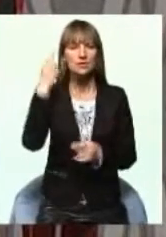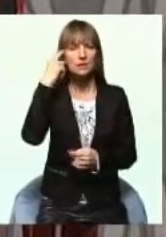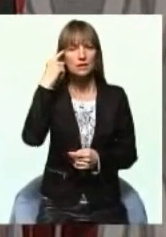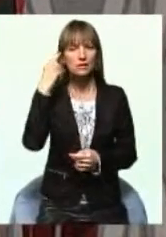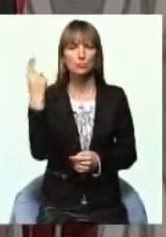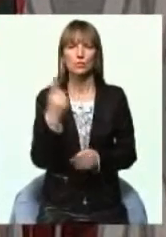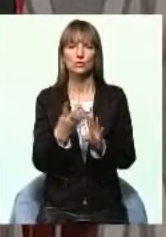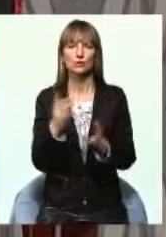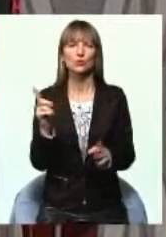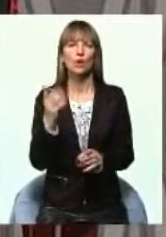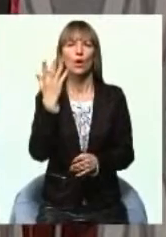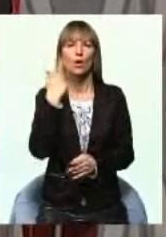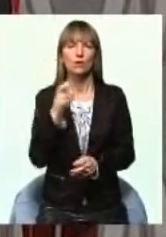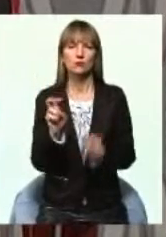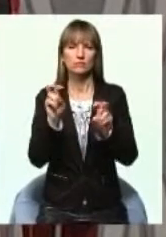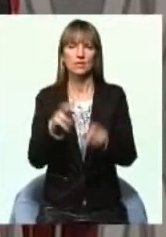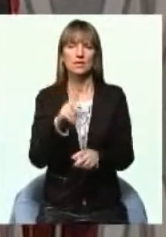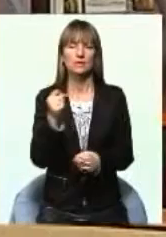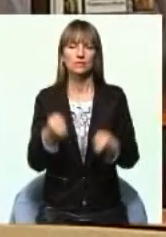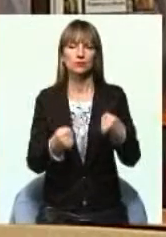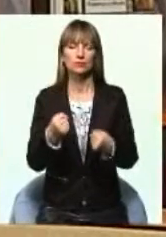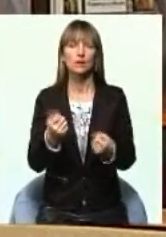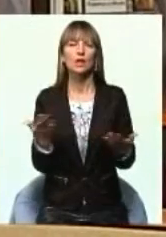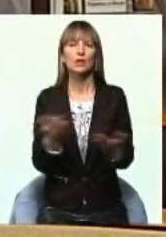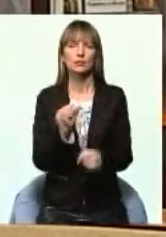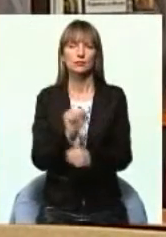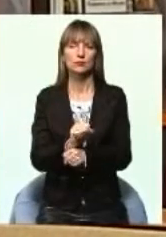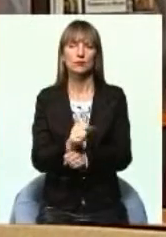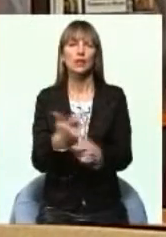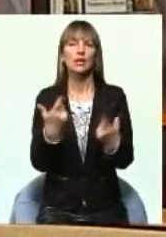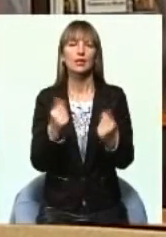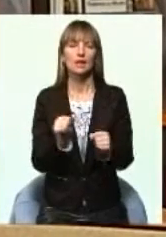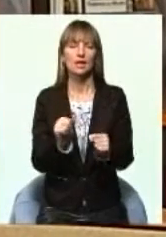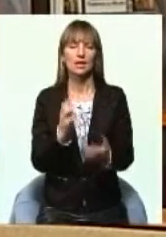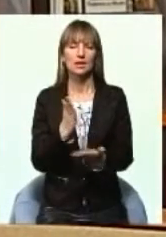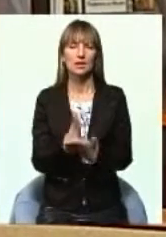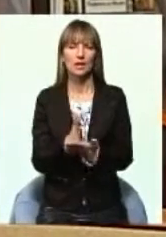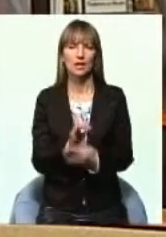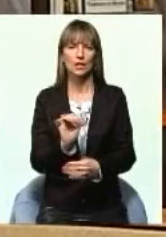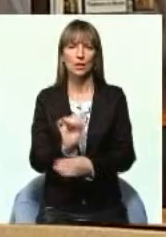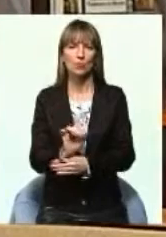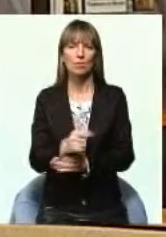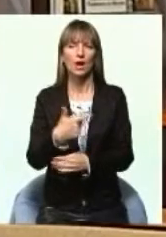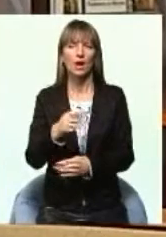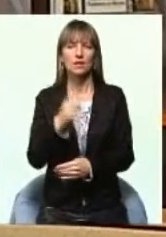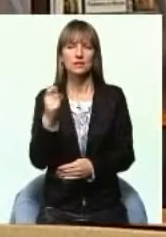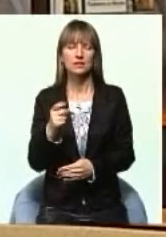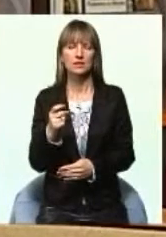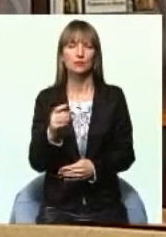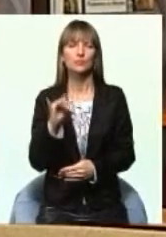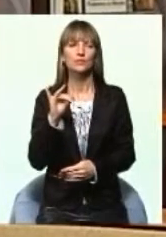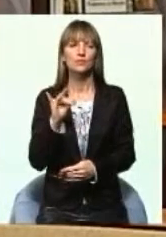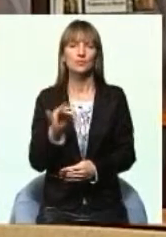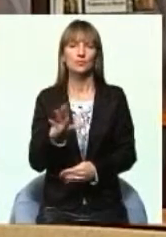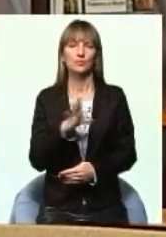в першу чергу, коли сідаєш за кермо? Як зупинитися, де гальмо, газ? Так, і